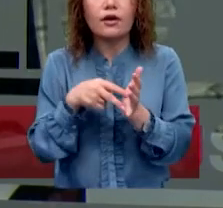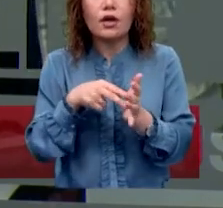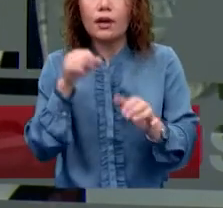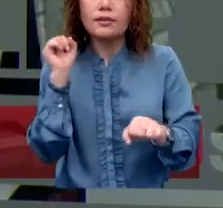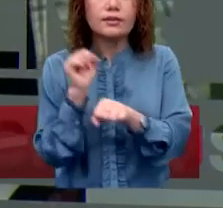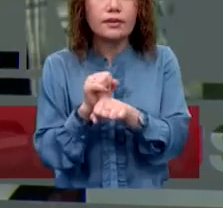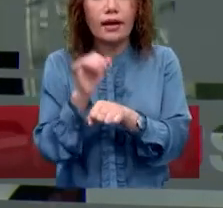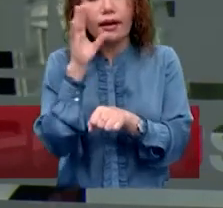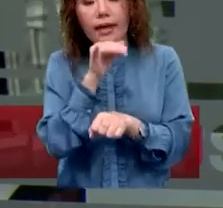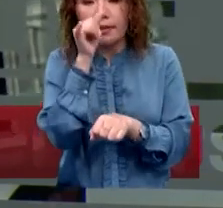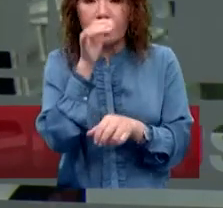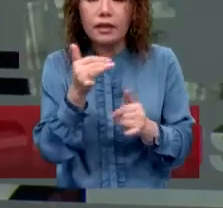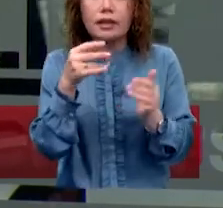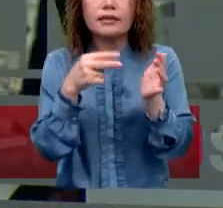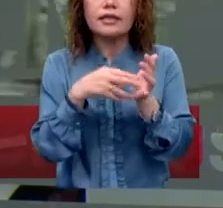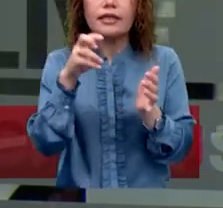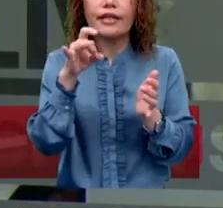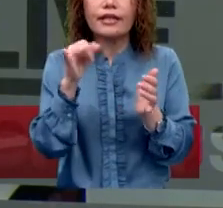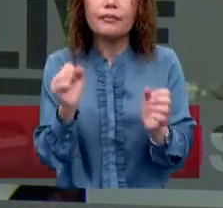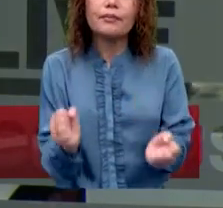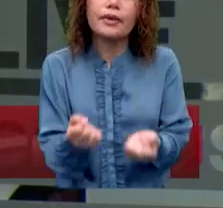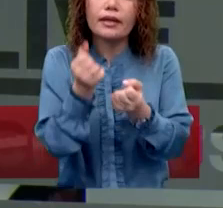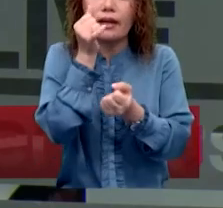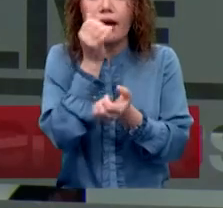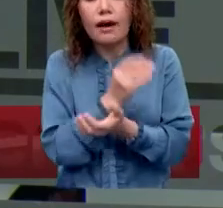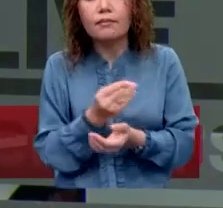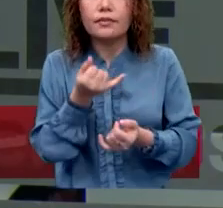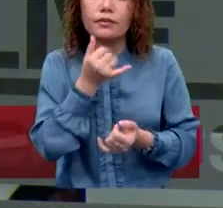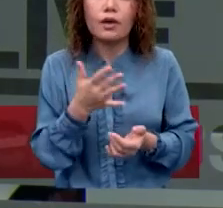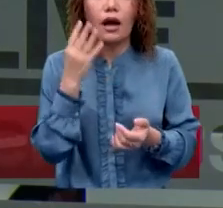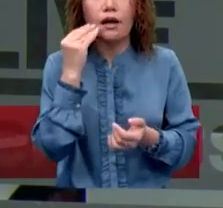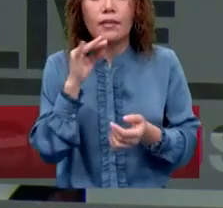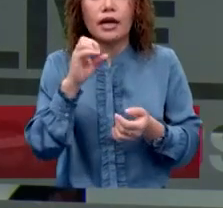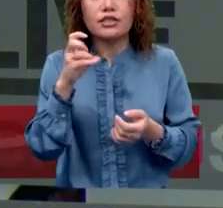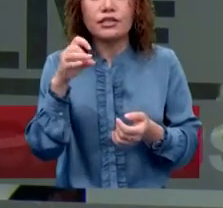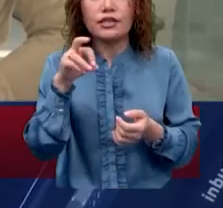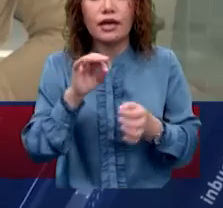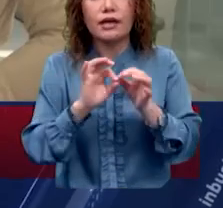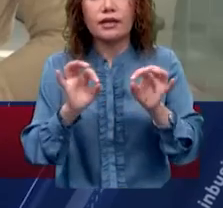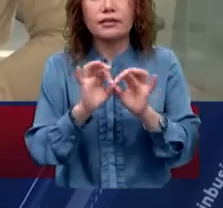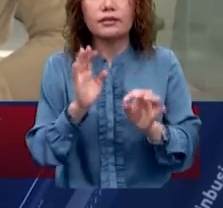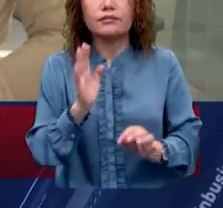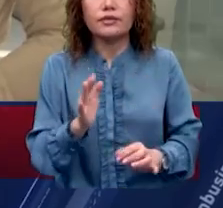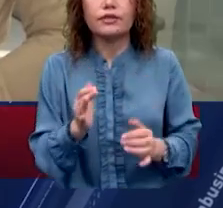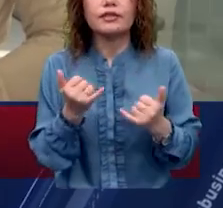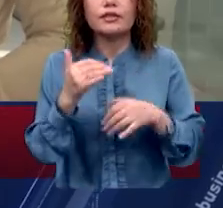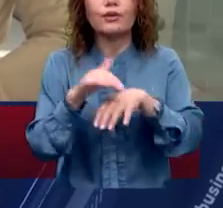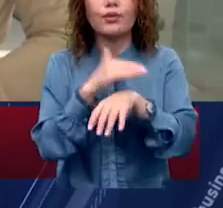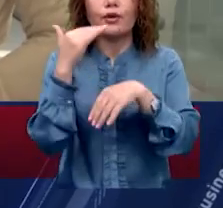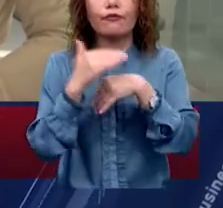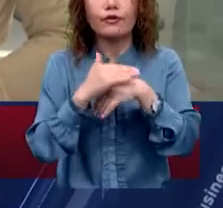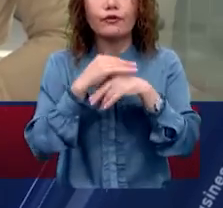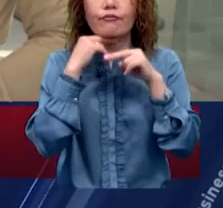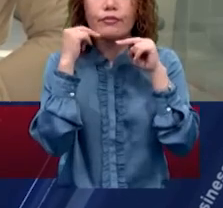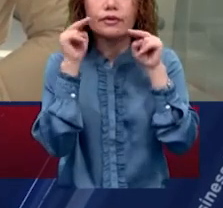ма? Құны түскен теңгеге қолдау бола ала ма? Алматылық тілшіміз Жәния Әбдібек баяндап беруге әзір. Кеш жарық, Жәния,